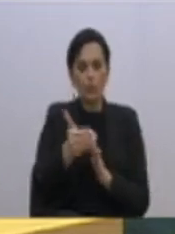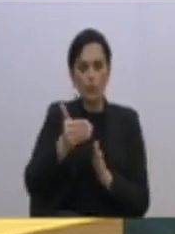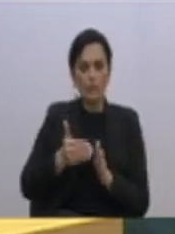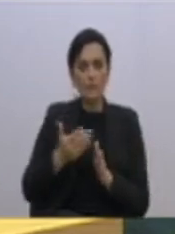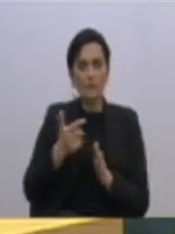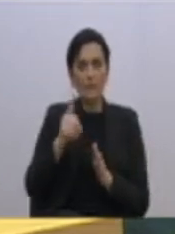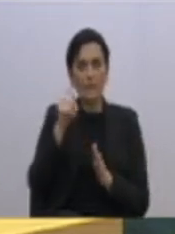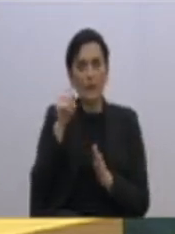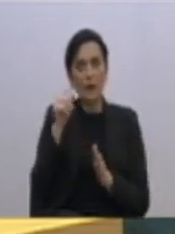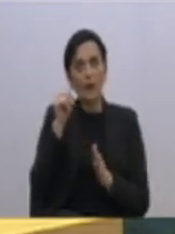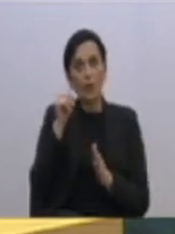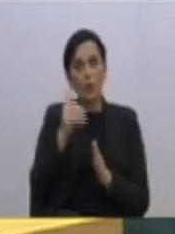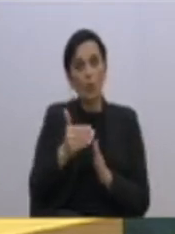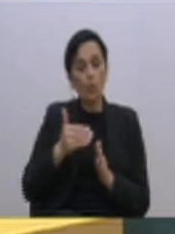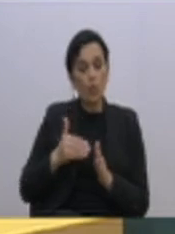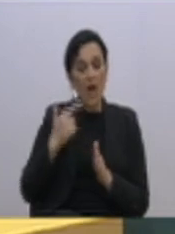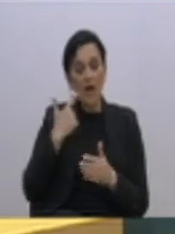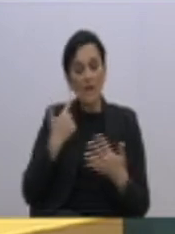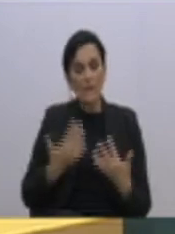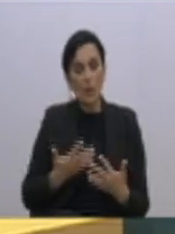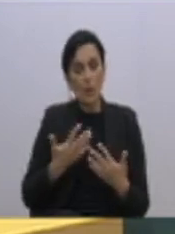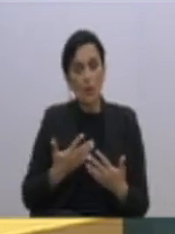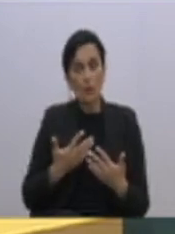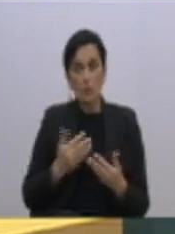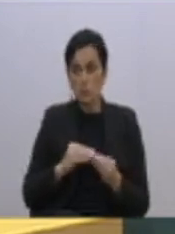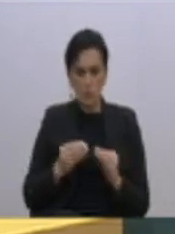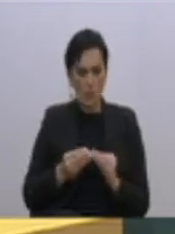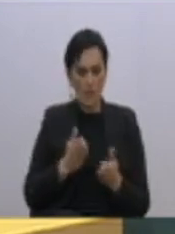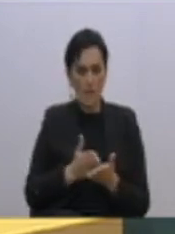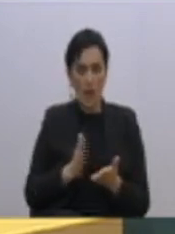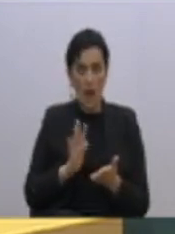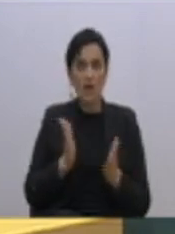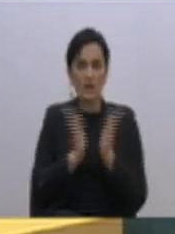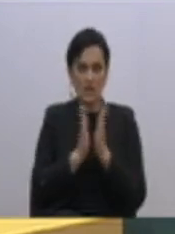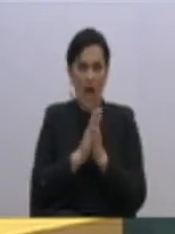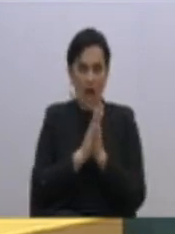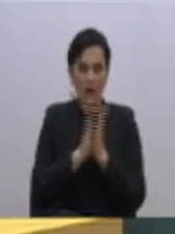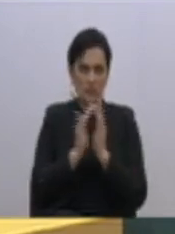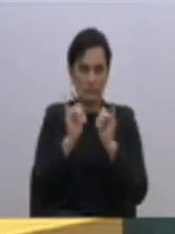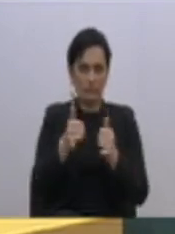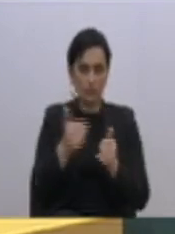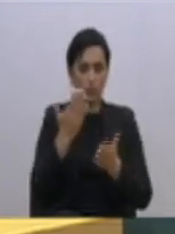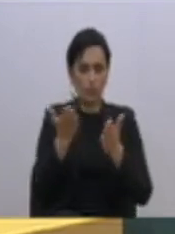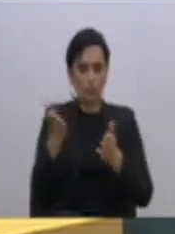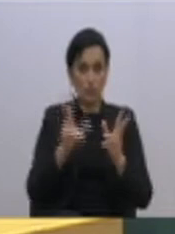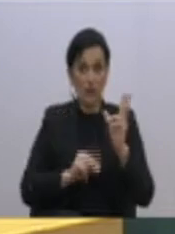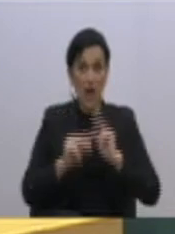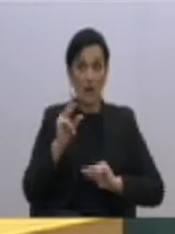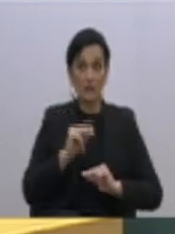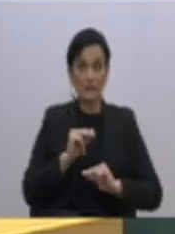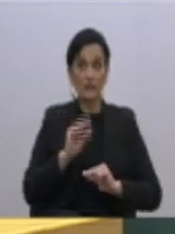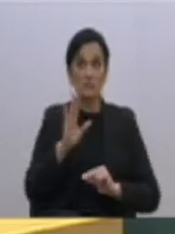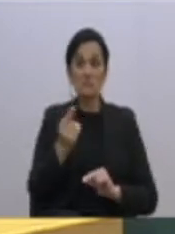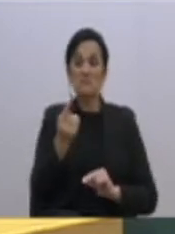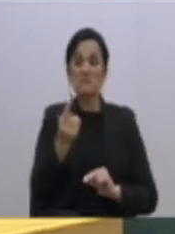დახევის რაღაცნაირად გვეუხერხულება, ხო? არ არის პრობლემა, ტასაც დაგიკავთ თუ გაითვალისწინებთ და აი თუნდაც